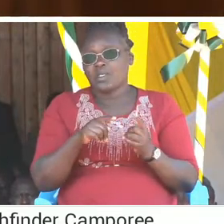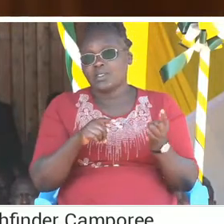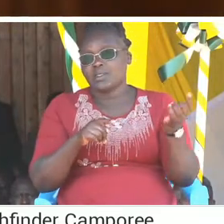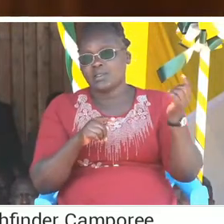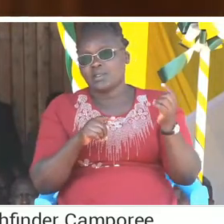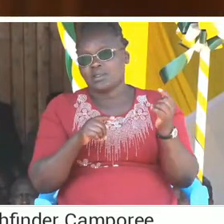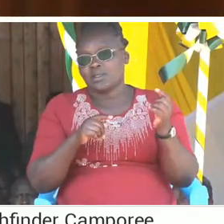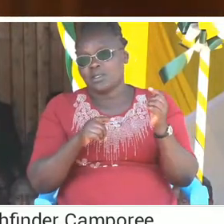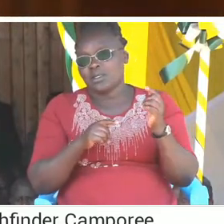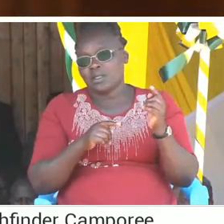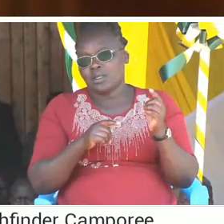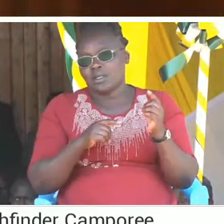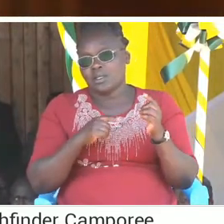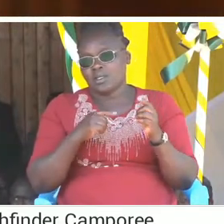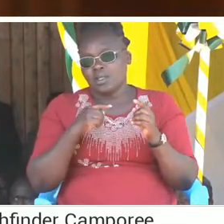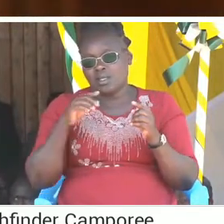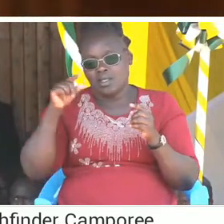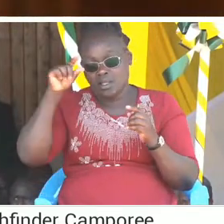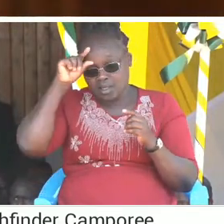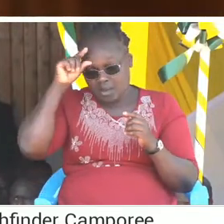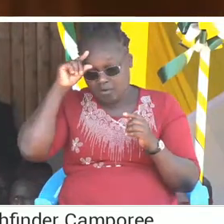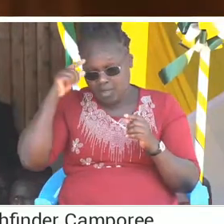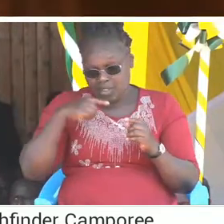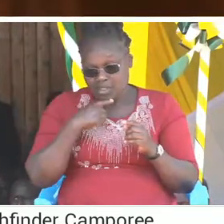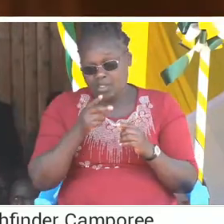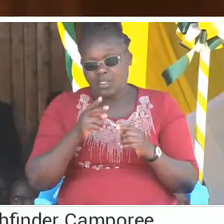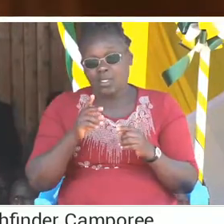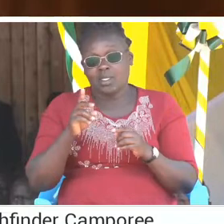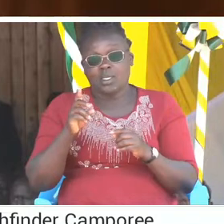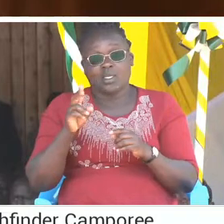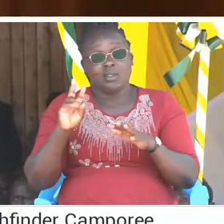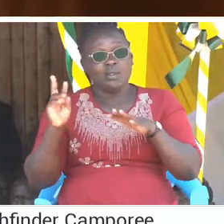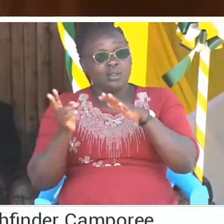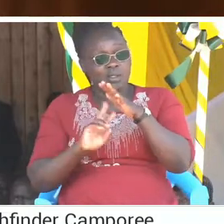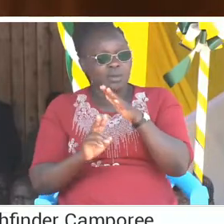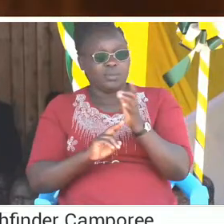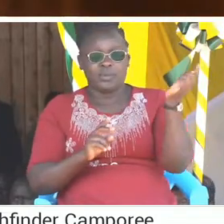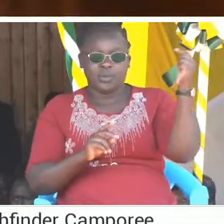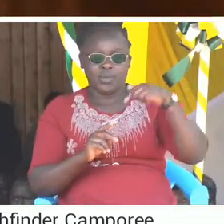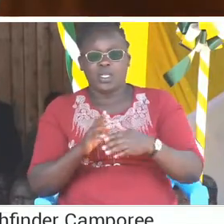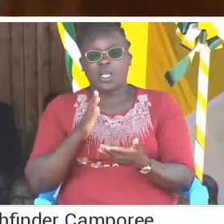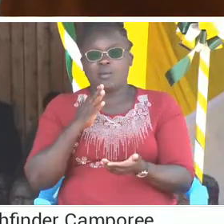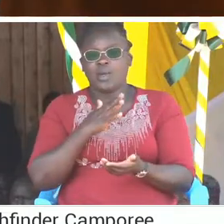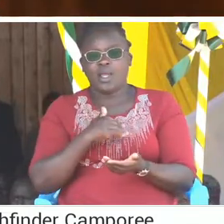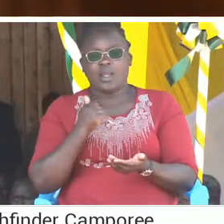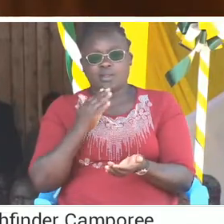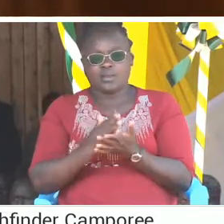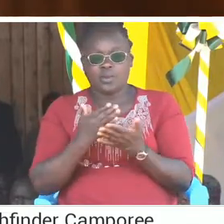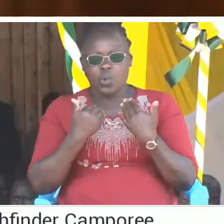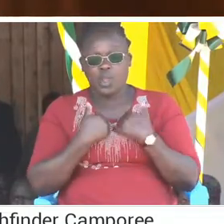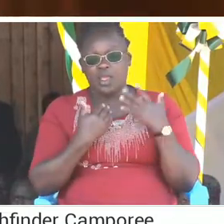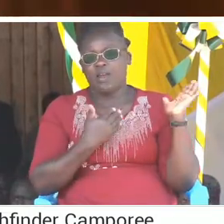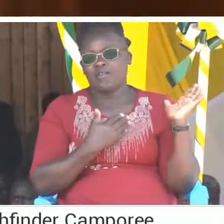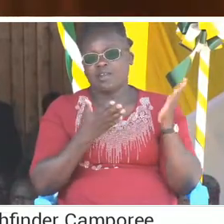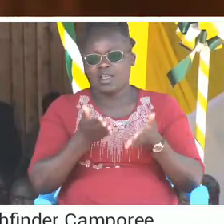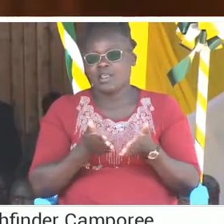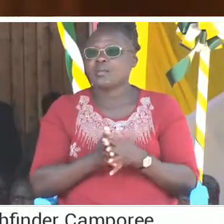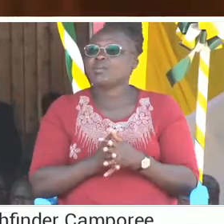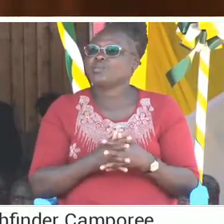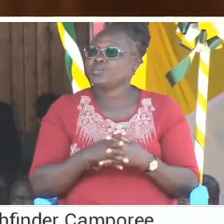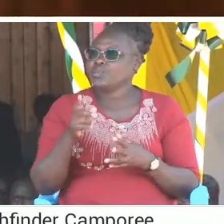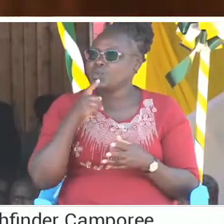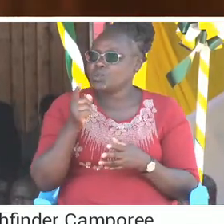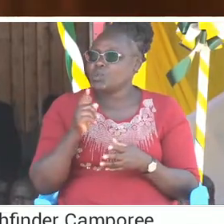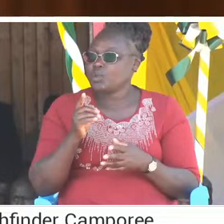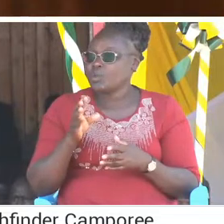hapa. Anachukua nafasi kukaribisha kiongozi wetu ambaye ndio kiongozi wa women rep